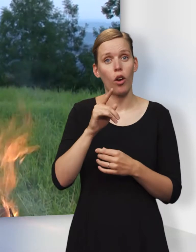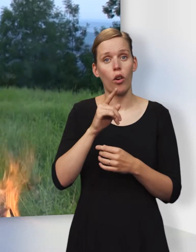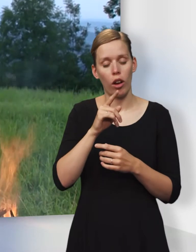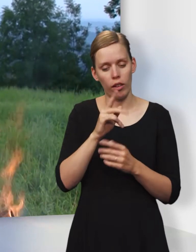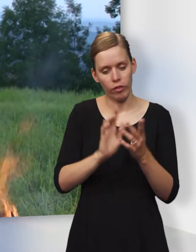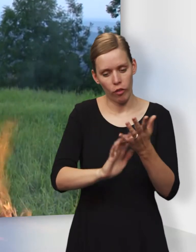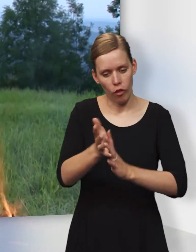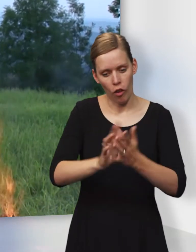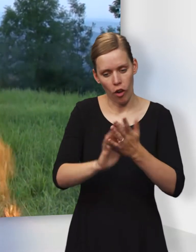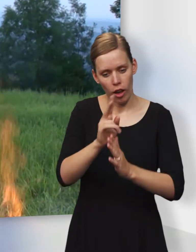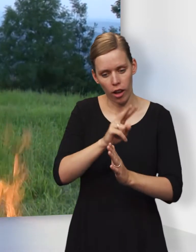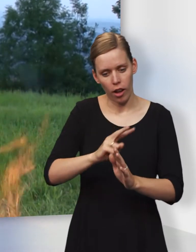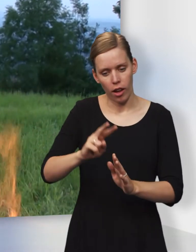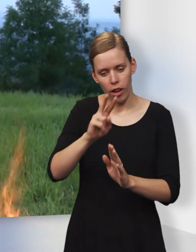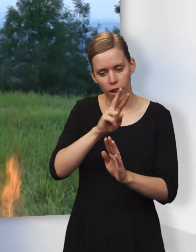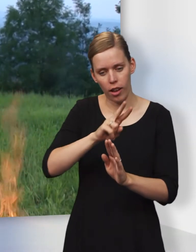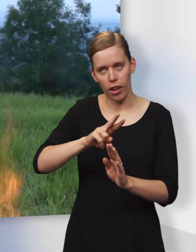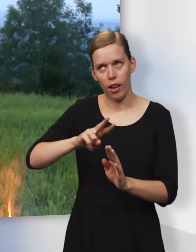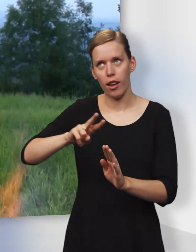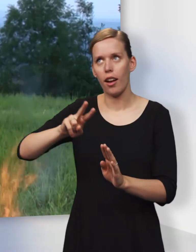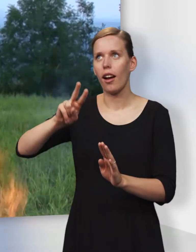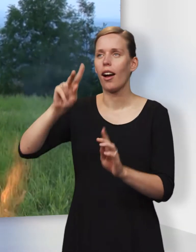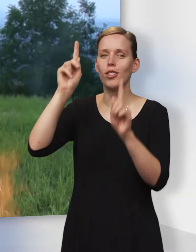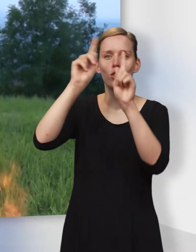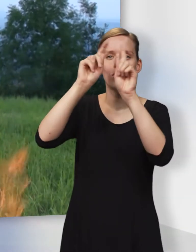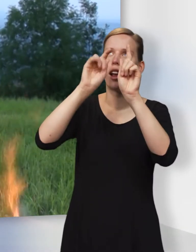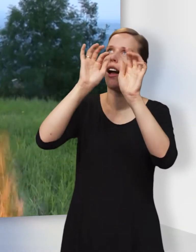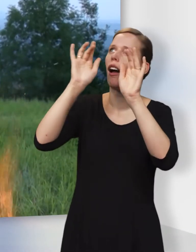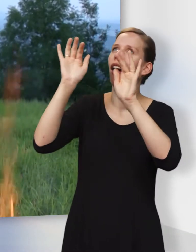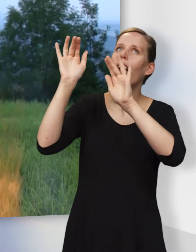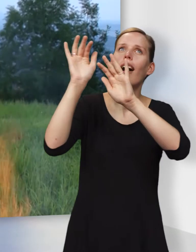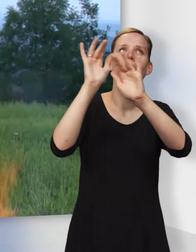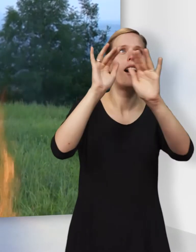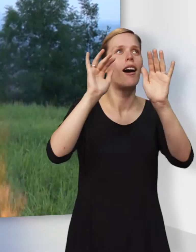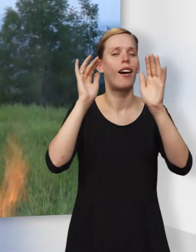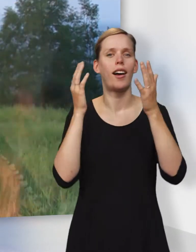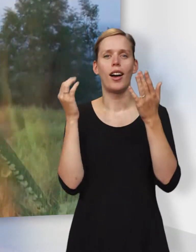der Glut, wie gesagt, in den Sternenhimmel. Fantastisch, wenn man diese Weite